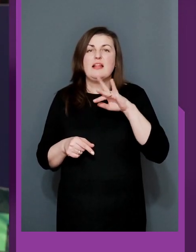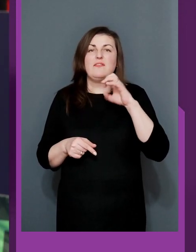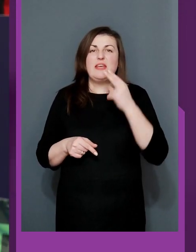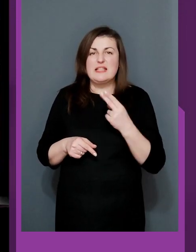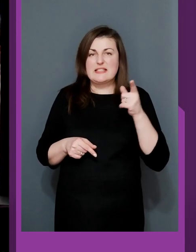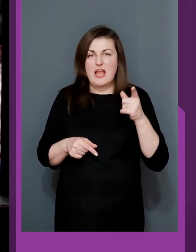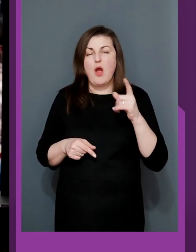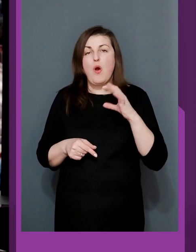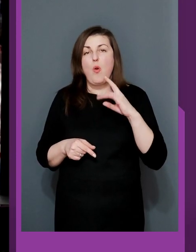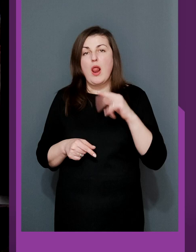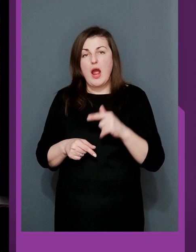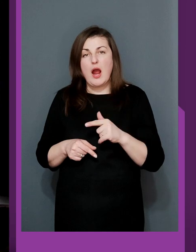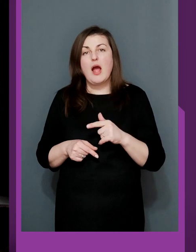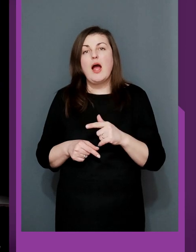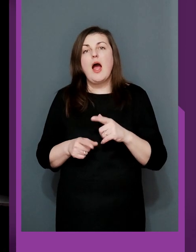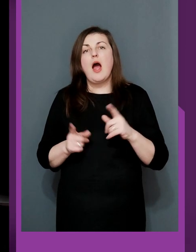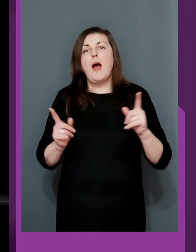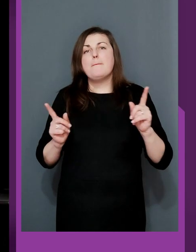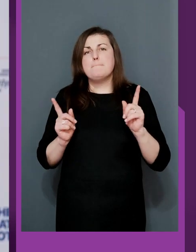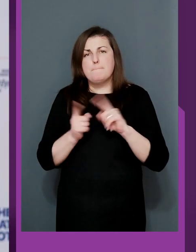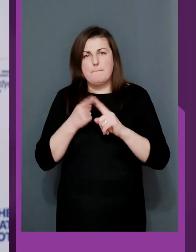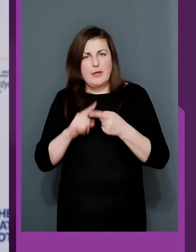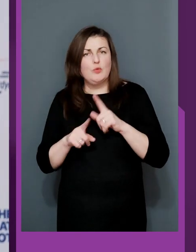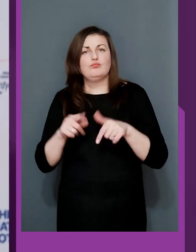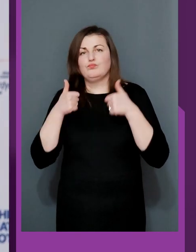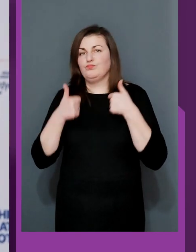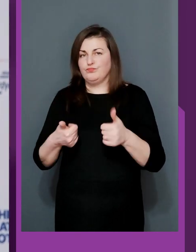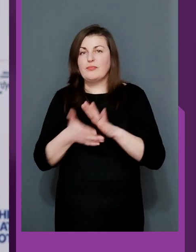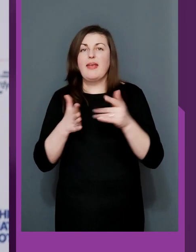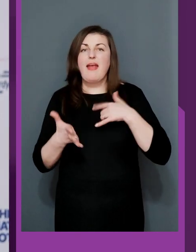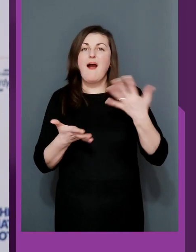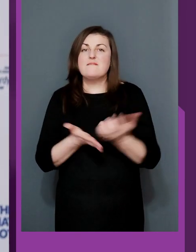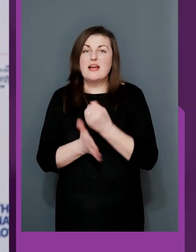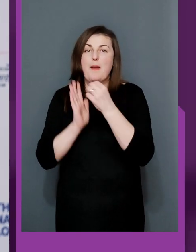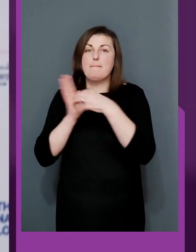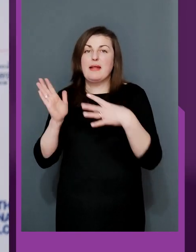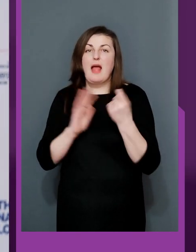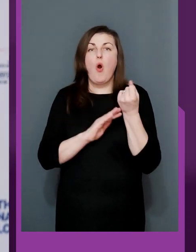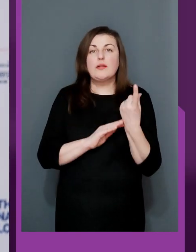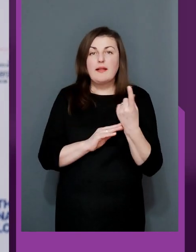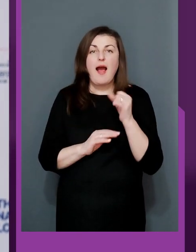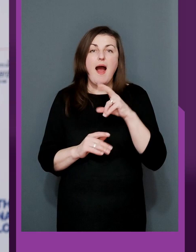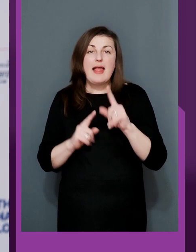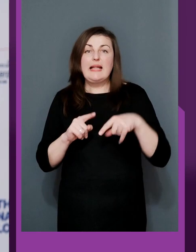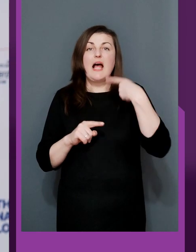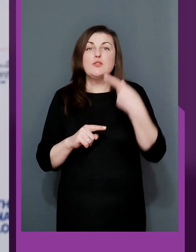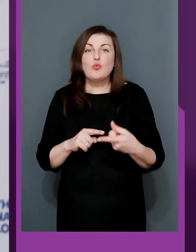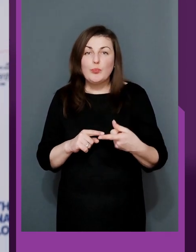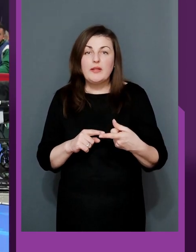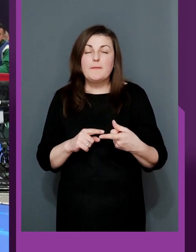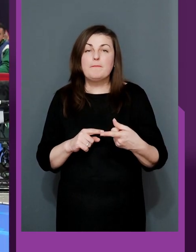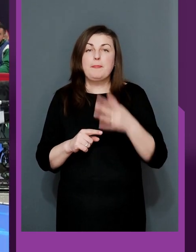з Олегом бій добре склався Я виграв 1511 але